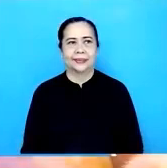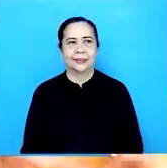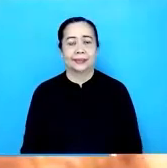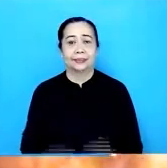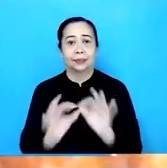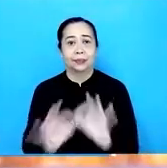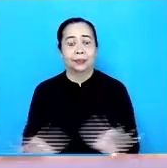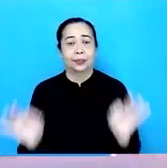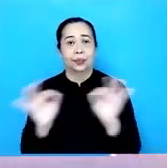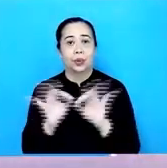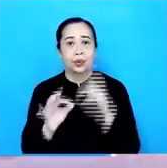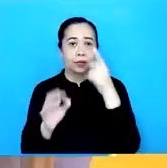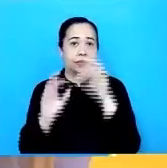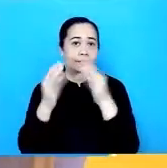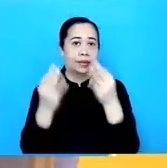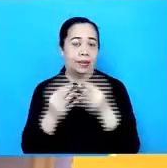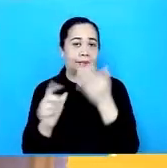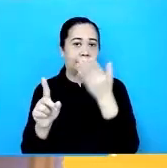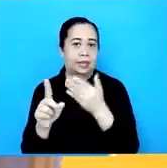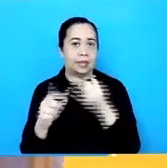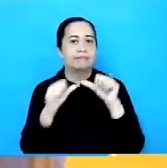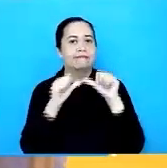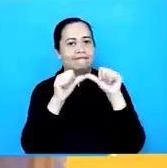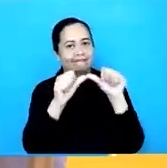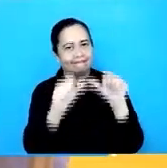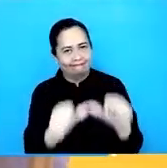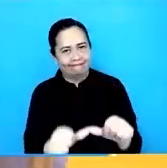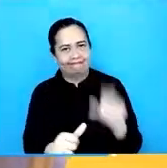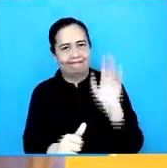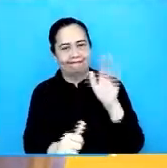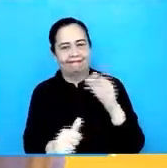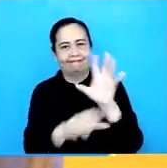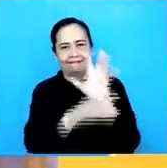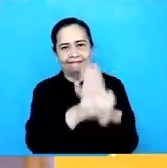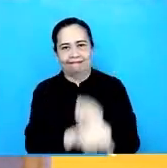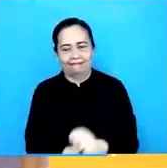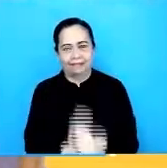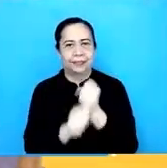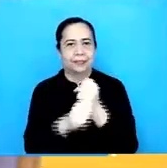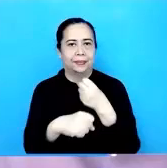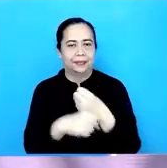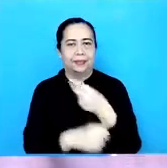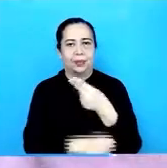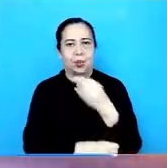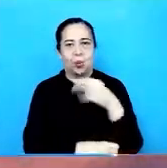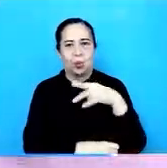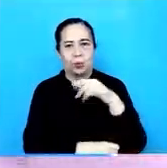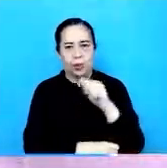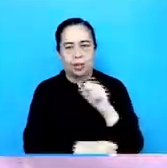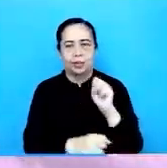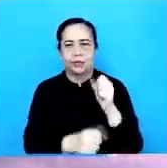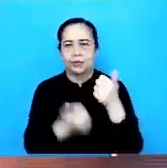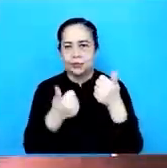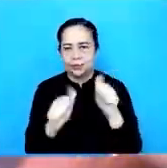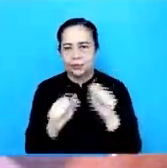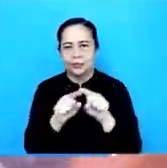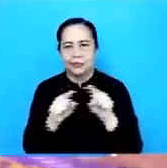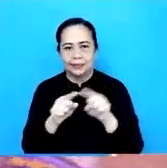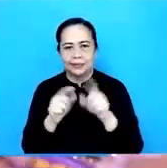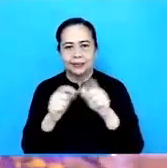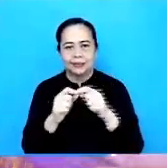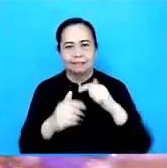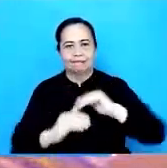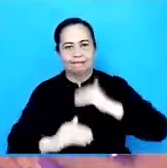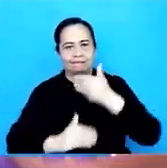Importante para sa pamilya ni Abby na maipagpatuloy ang nakagawian na nilang paggawa ng hopya, kaya sinisikap rin niya na maipasa